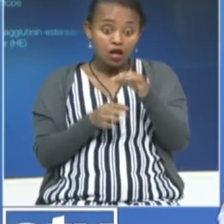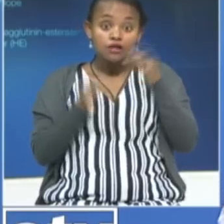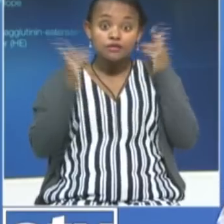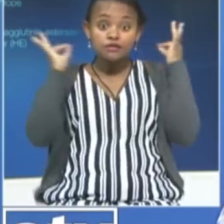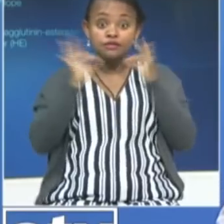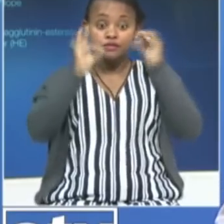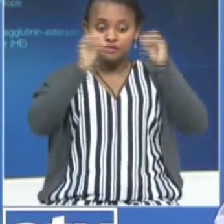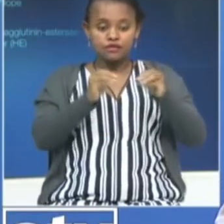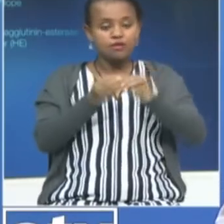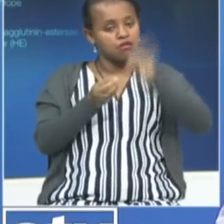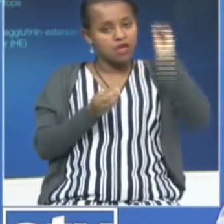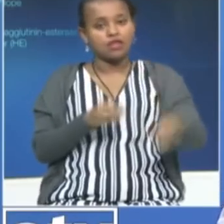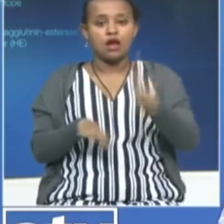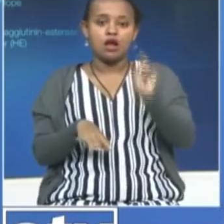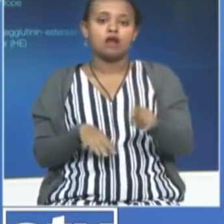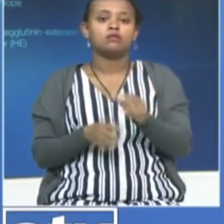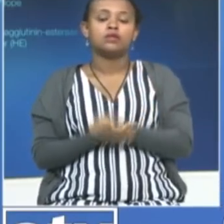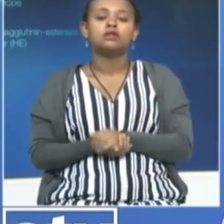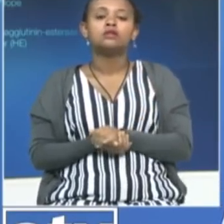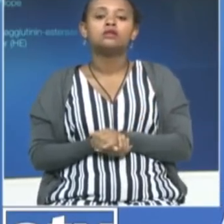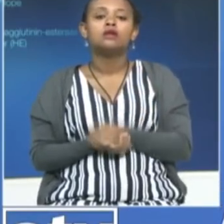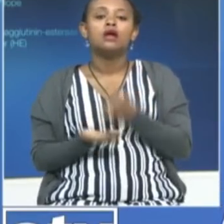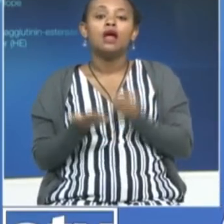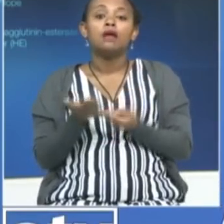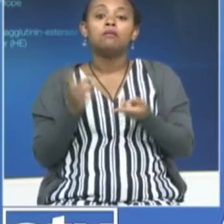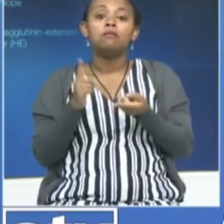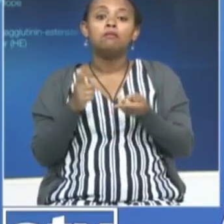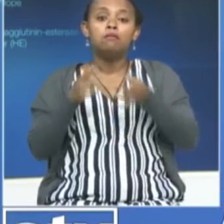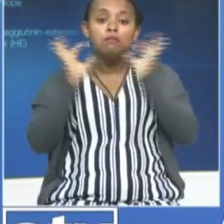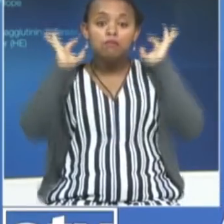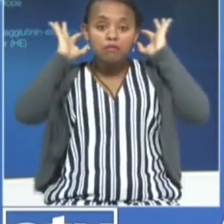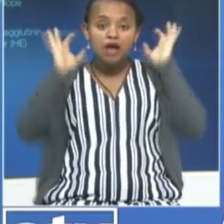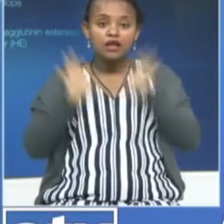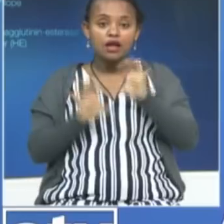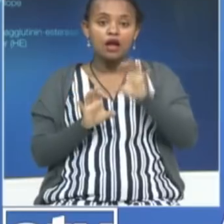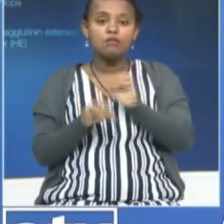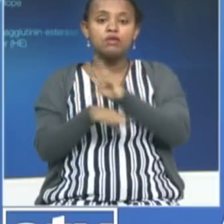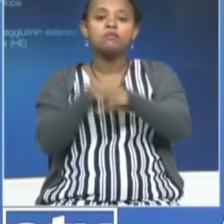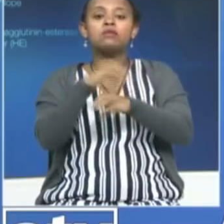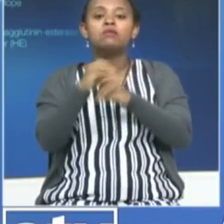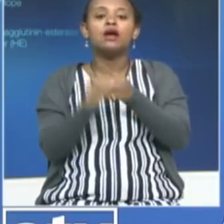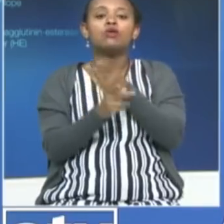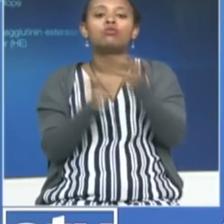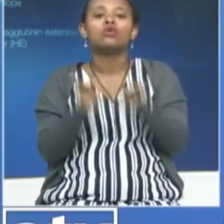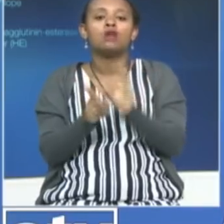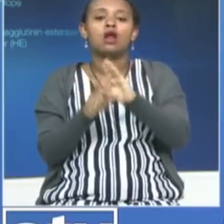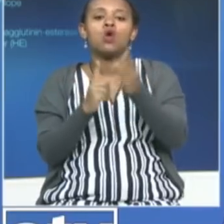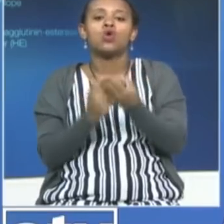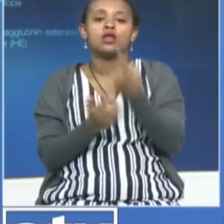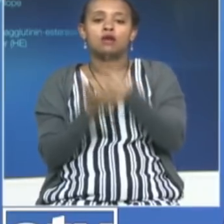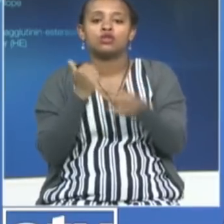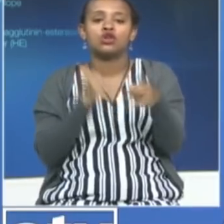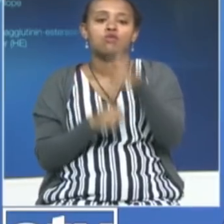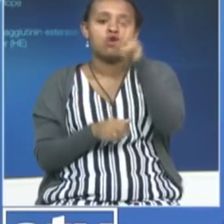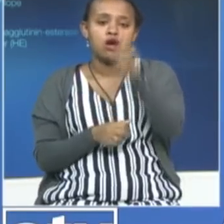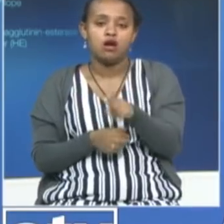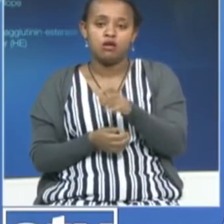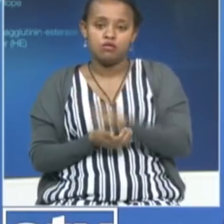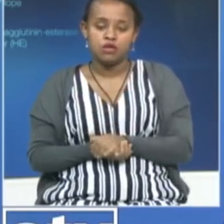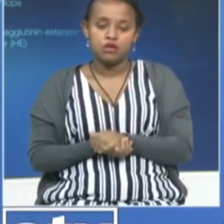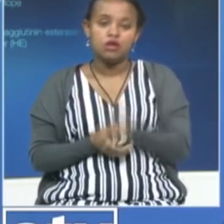ወልቆ መጣል አለበት ግን ይሄ መልበስ ያለብንም በሚመከር ቦታና ሁኔታ ብቻ መሆን አለበት